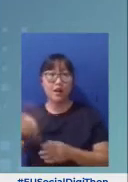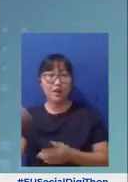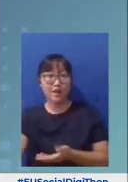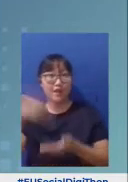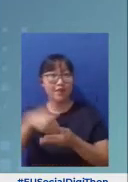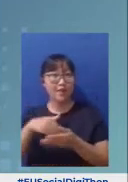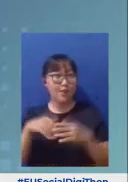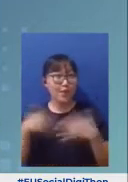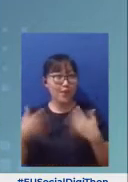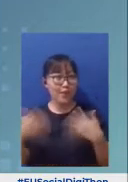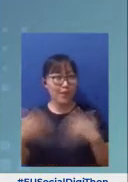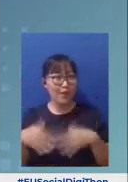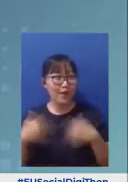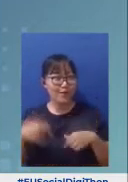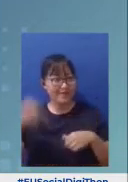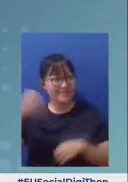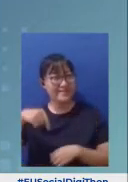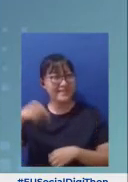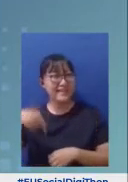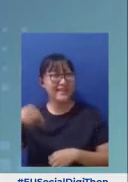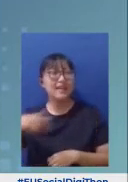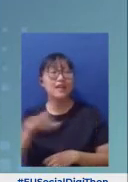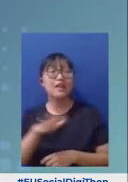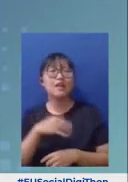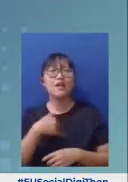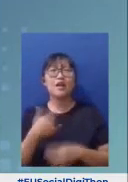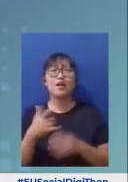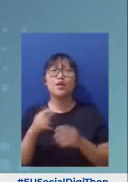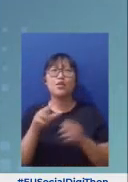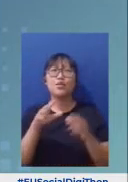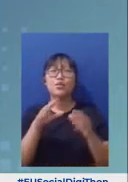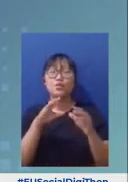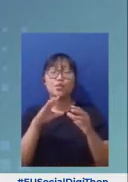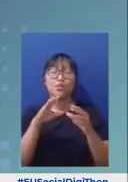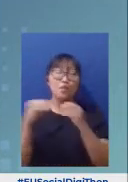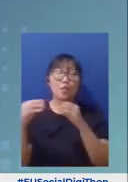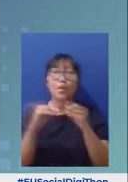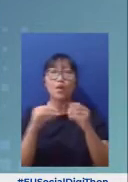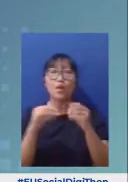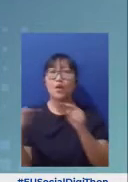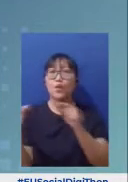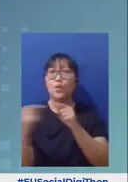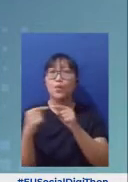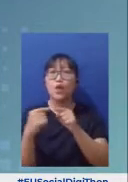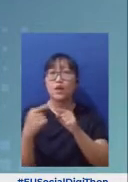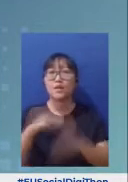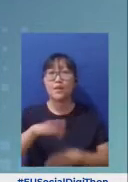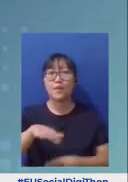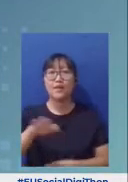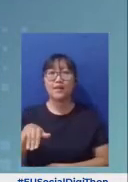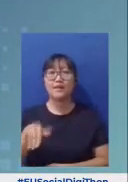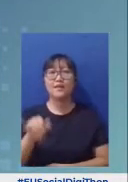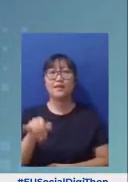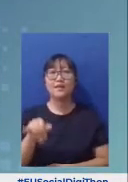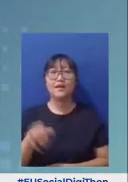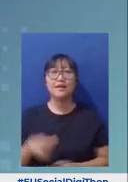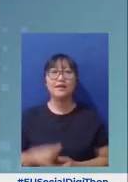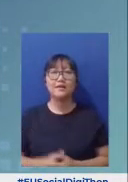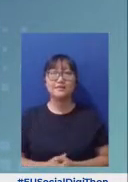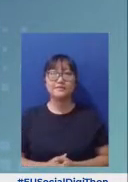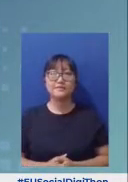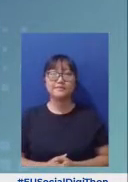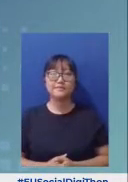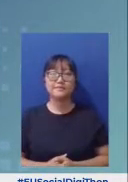berada di sini bicara sesuatu yang relevan untuk anak-anak. Siap, betul, ya? Ibu. Siap ya, Bu ya. Ibu, waktu presentasi saya